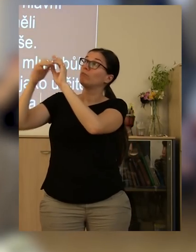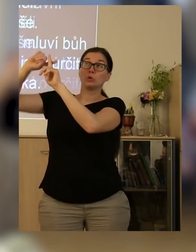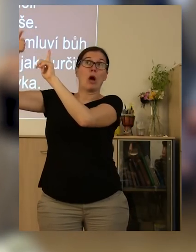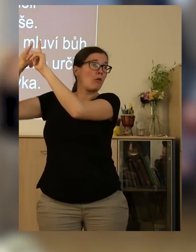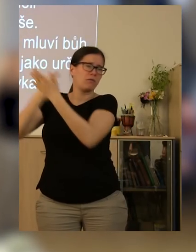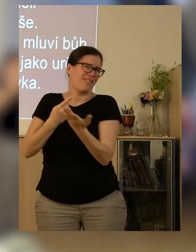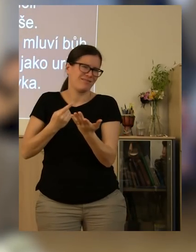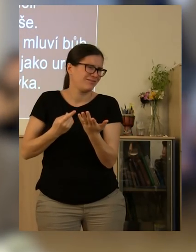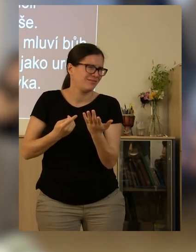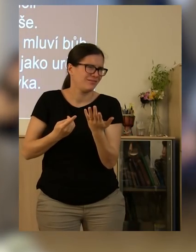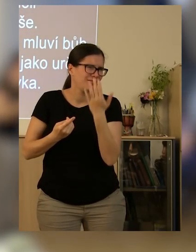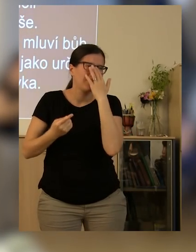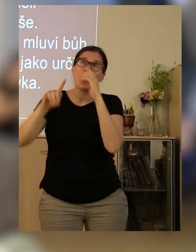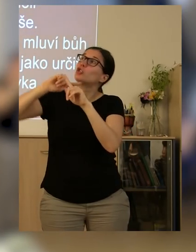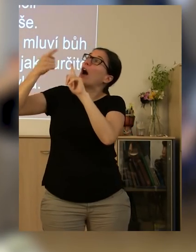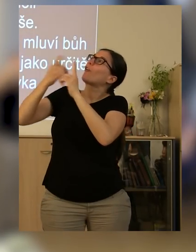Ta žárovka říká jedinou věc.